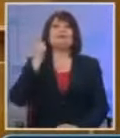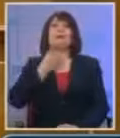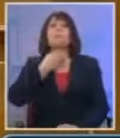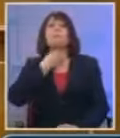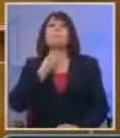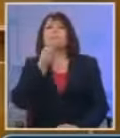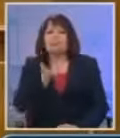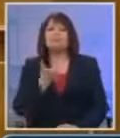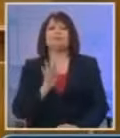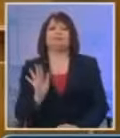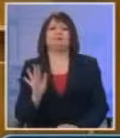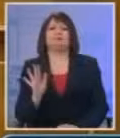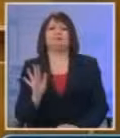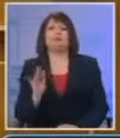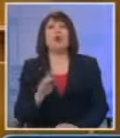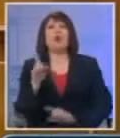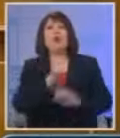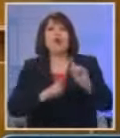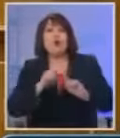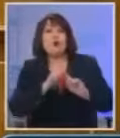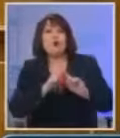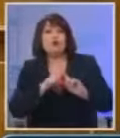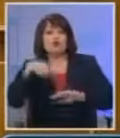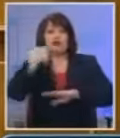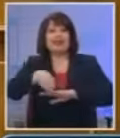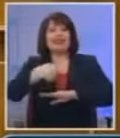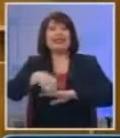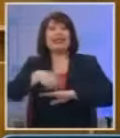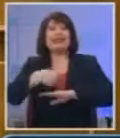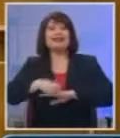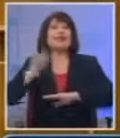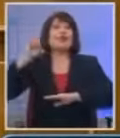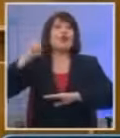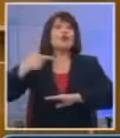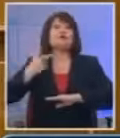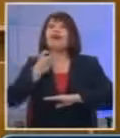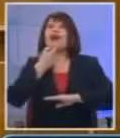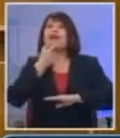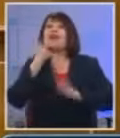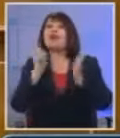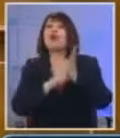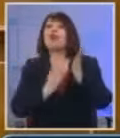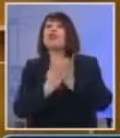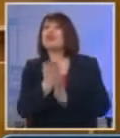προδοσία όποιος θα έχει δικαστήρια του Λουξεμβούργου και αγγλικό δίκαιο.